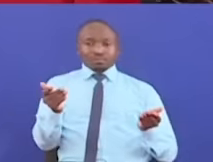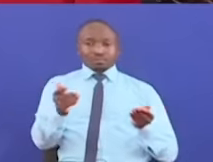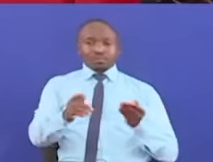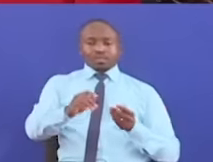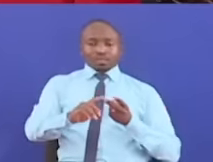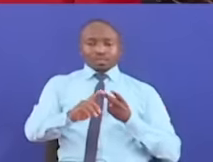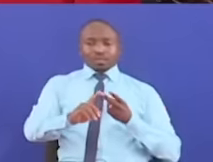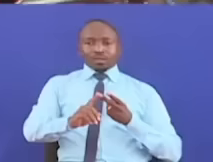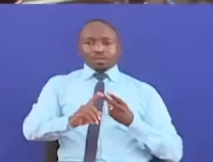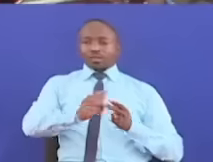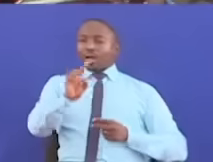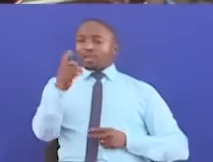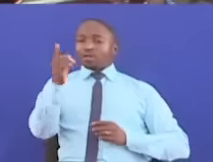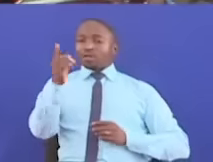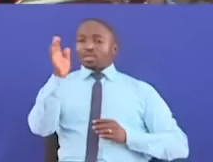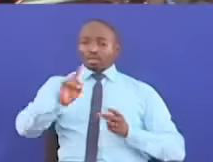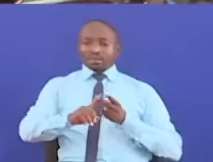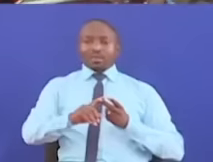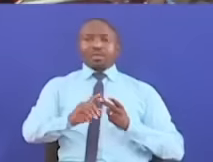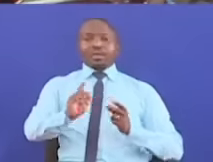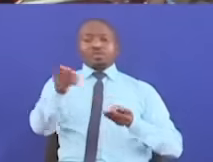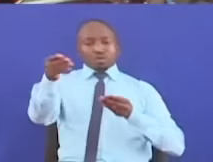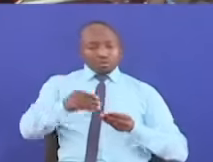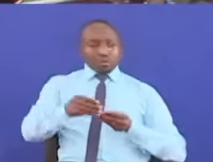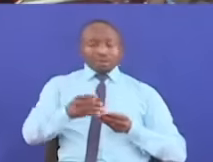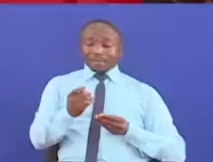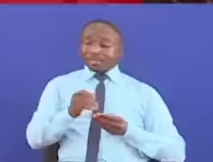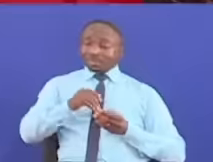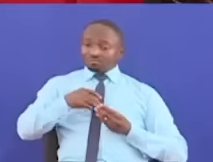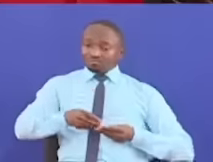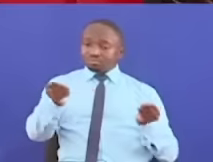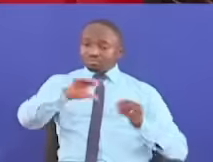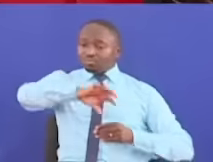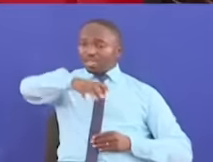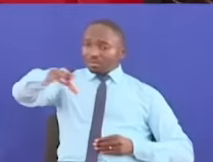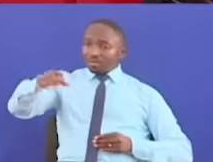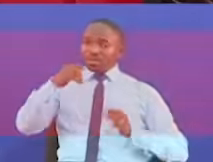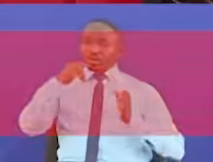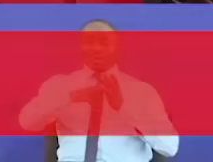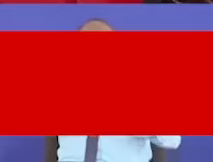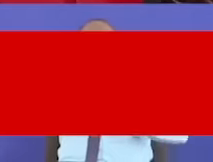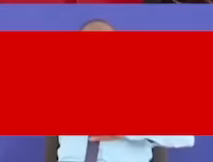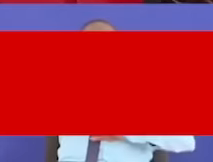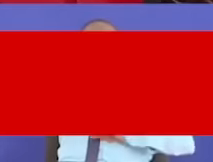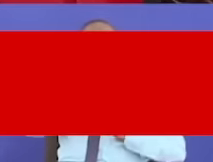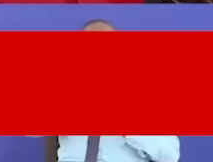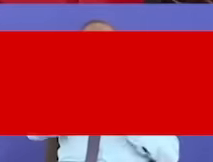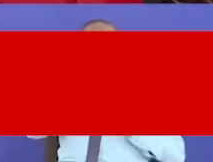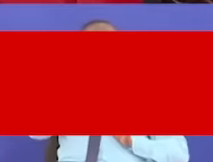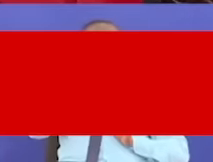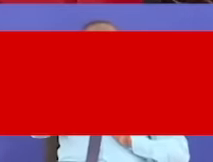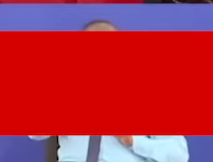mbona dakika moja malizia zung Gai wa maj mbona yake hata Zanzibar kwa mgo wa kanuni ile